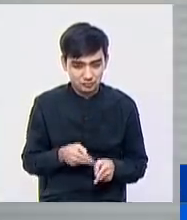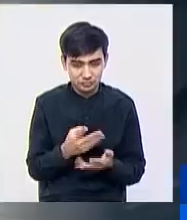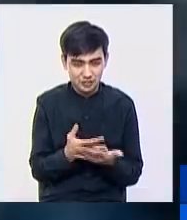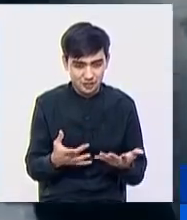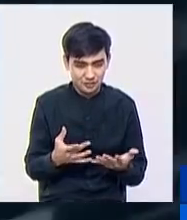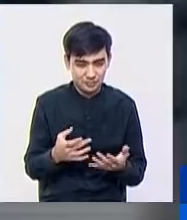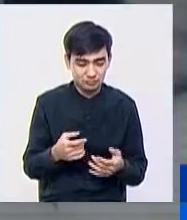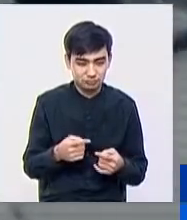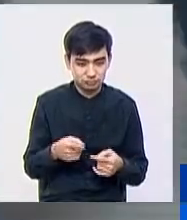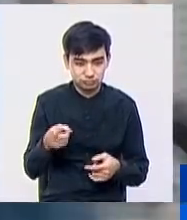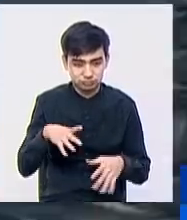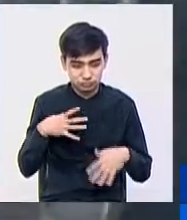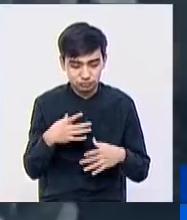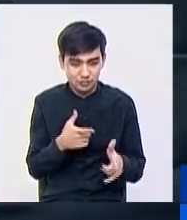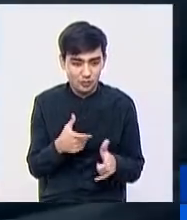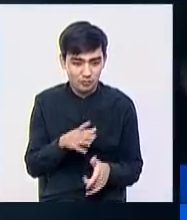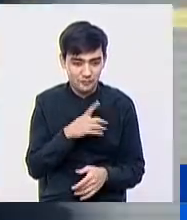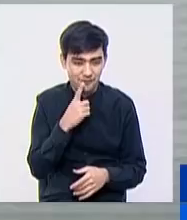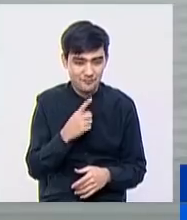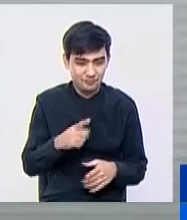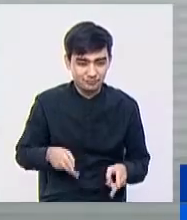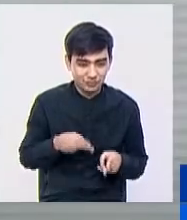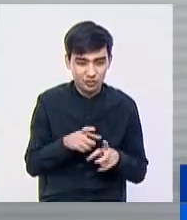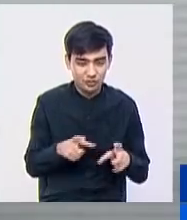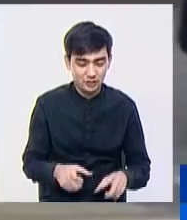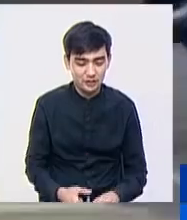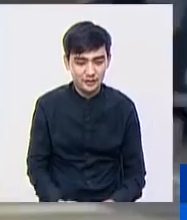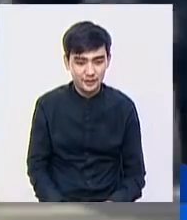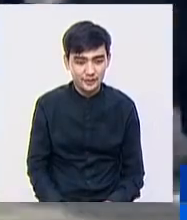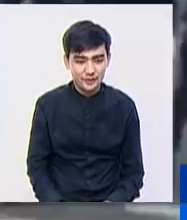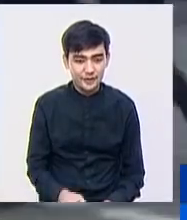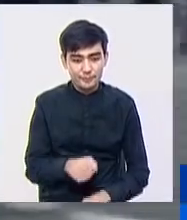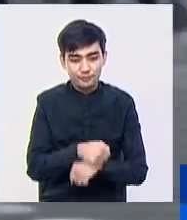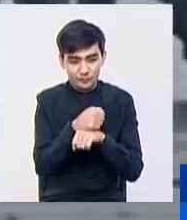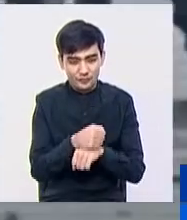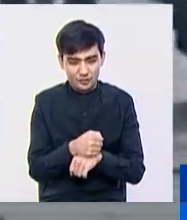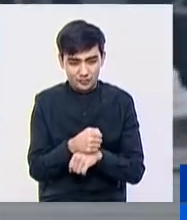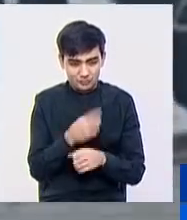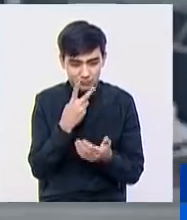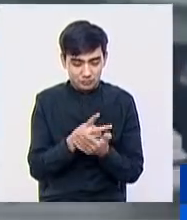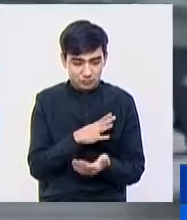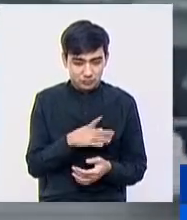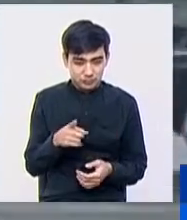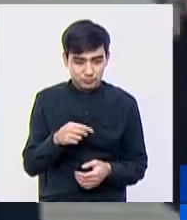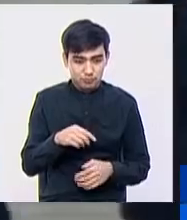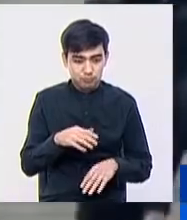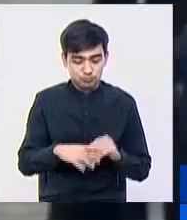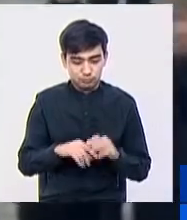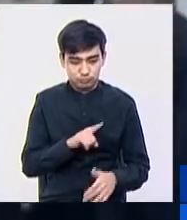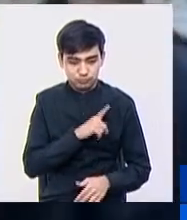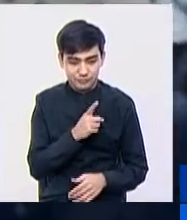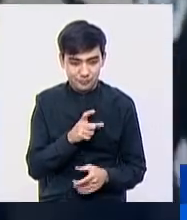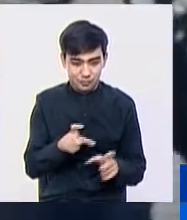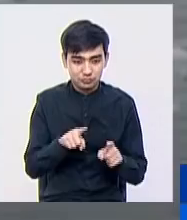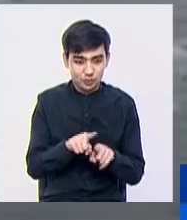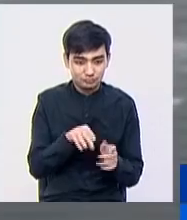поразительную организованность преступников. Протестующие демонстрировали профессиональные навыки. В их действиях отмечалась дисциплина